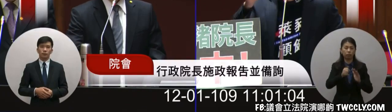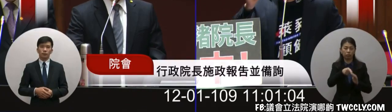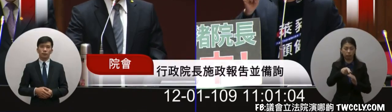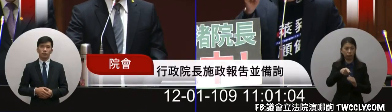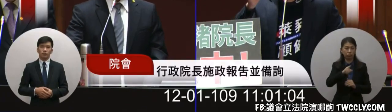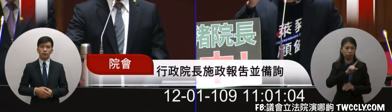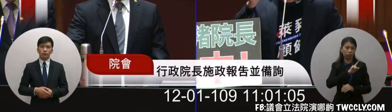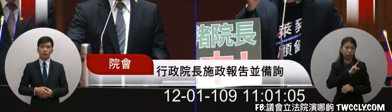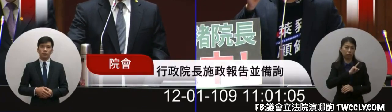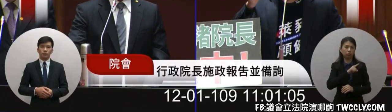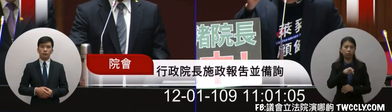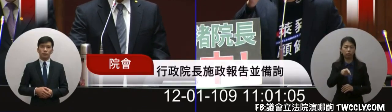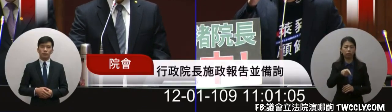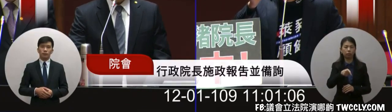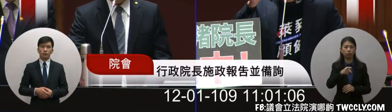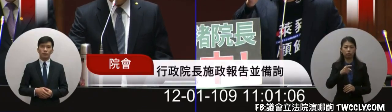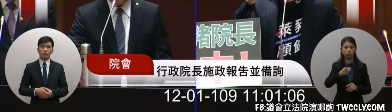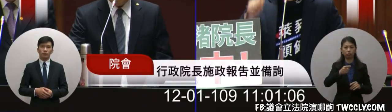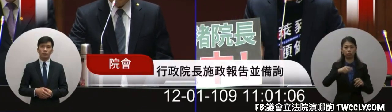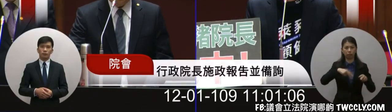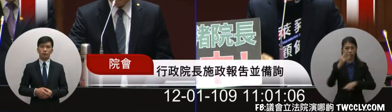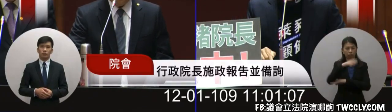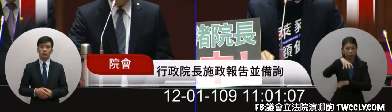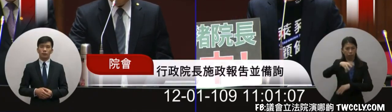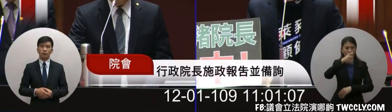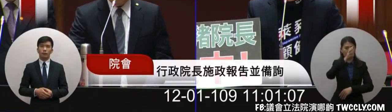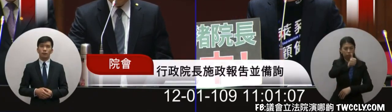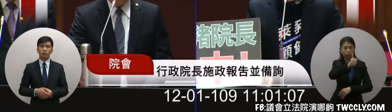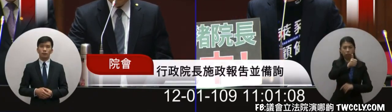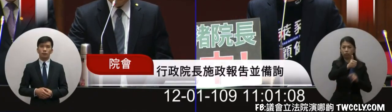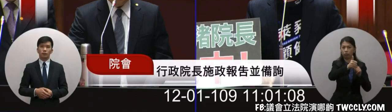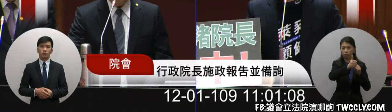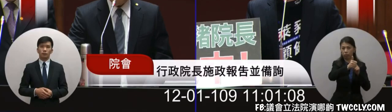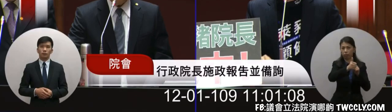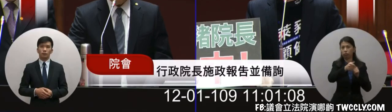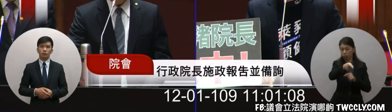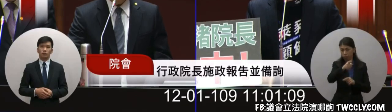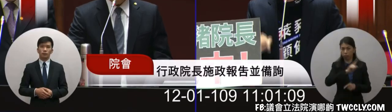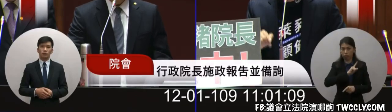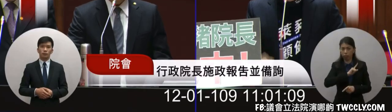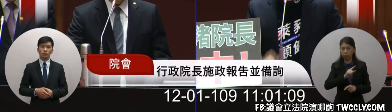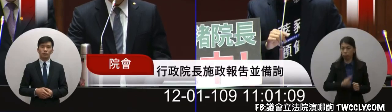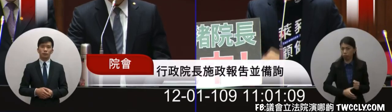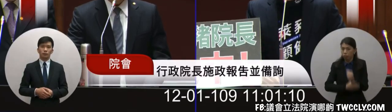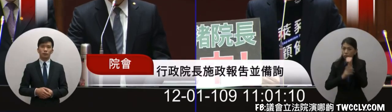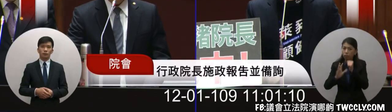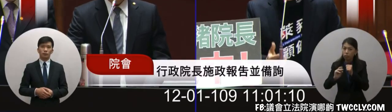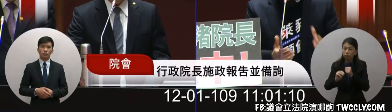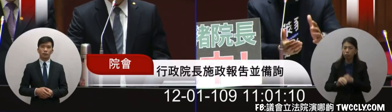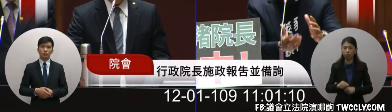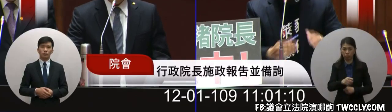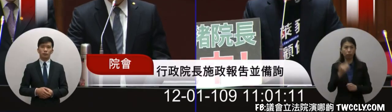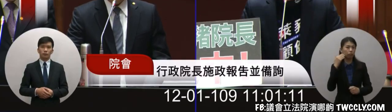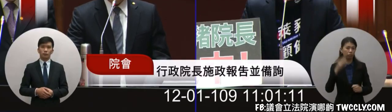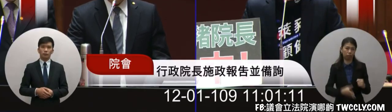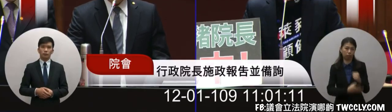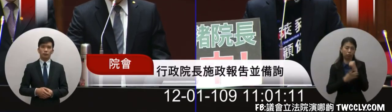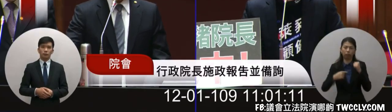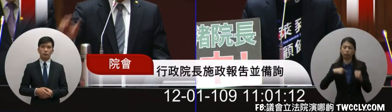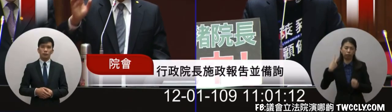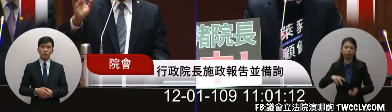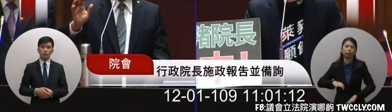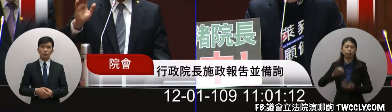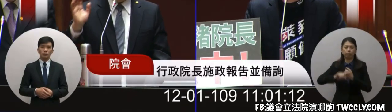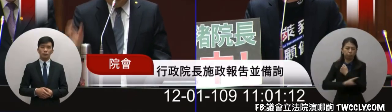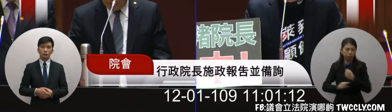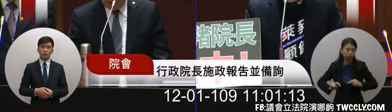度，也是我们行政院最高行政机关首长，所以我想请教您认不认同，支不支持？如果你支持的话，我们再来提案啊，再